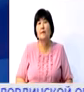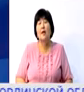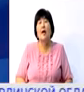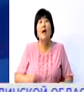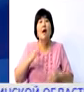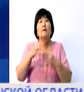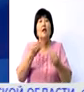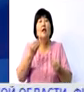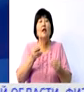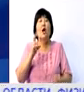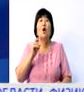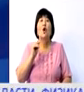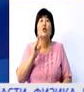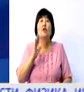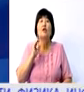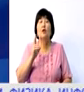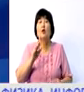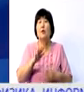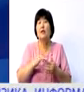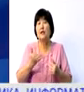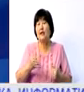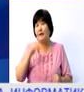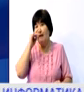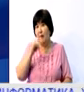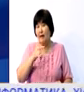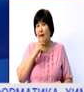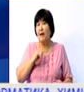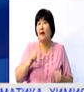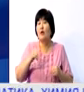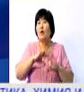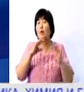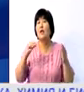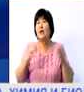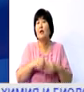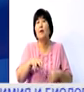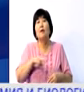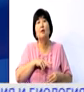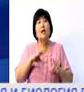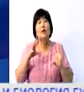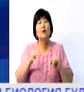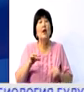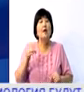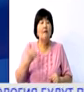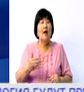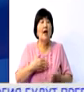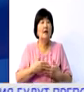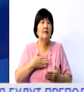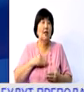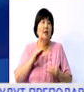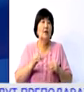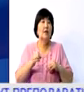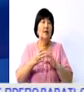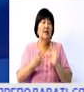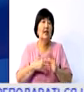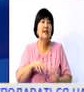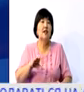Всемирные игры кочевников продолжаются. На данный момент Казахстан лидирует в общекомандном медальном зачете. В активе нашей сборной 19